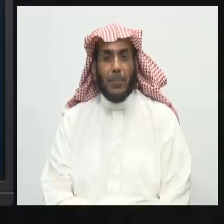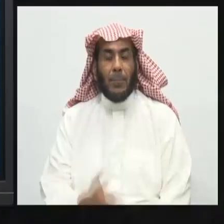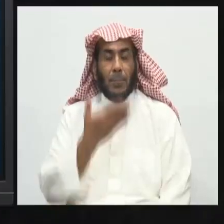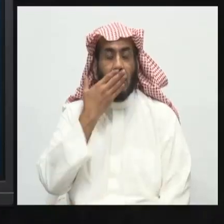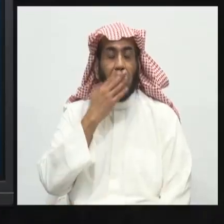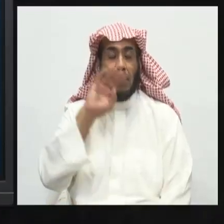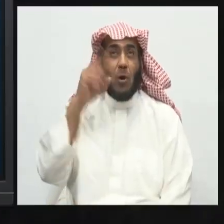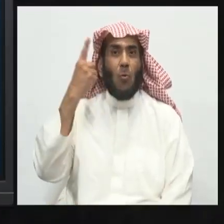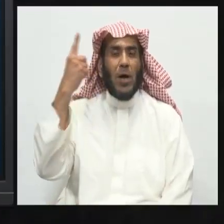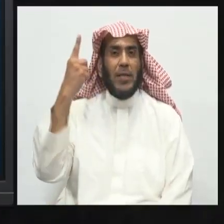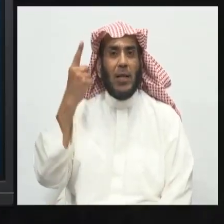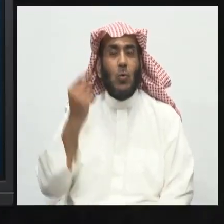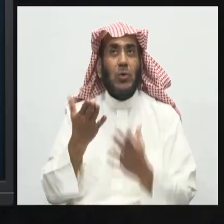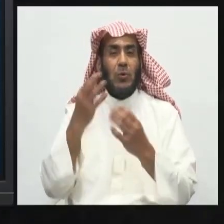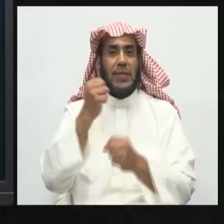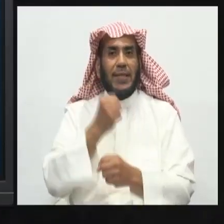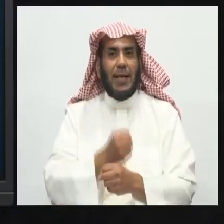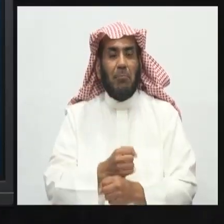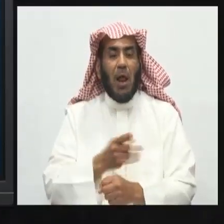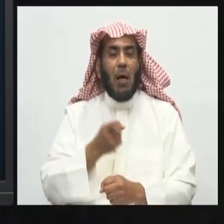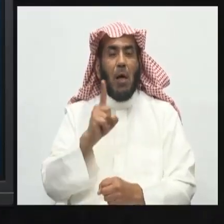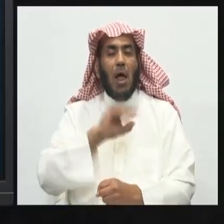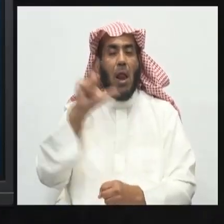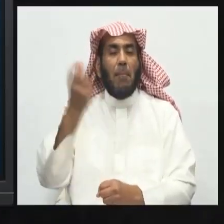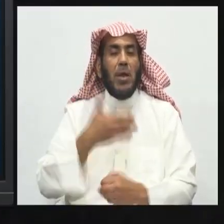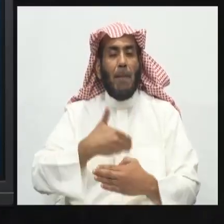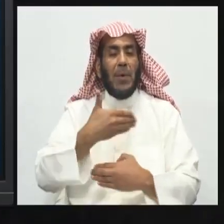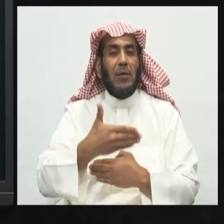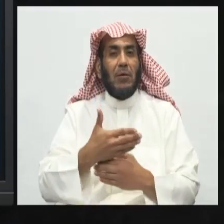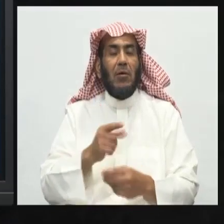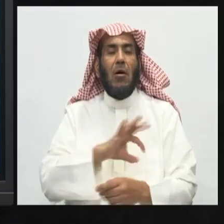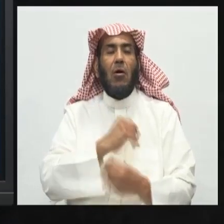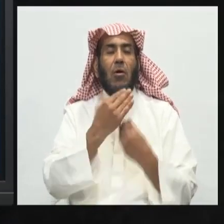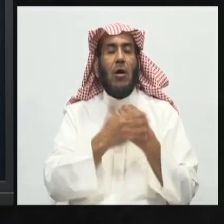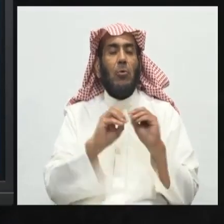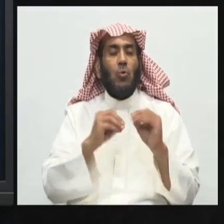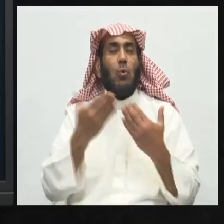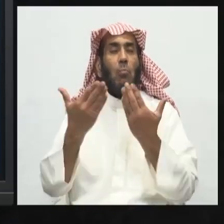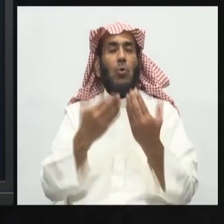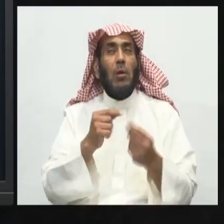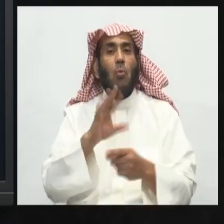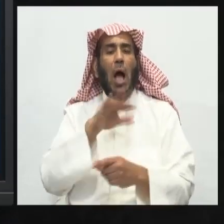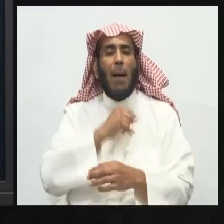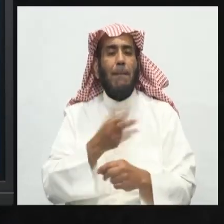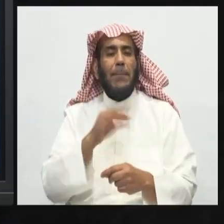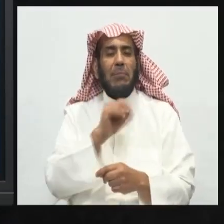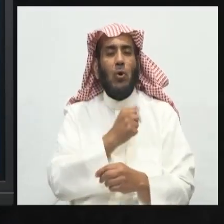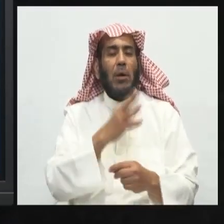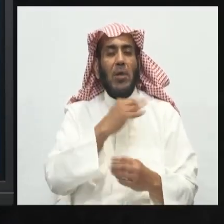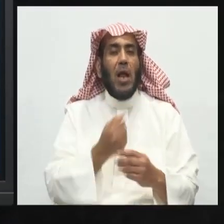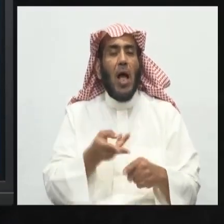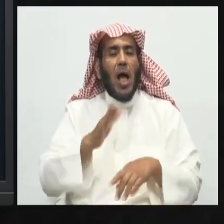الحمد لله وحده والصلاه والسلام على من لا نبي بعده الرحمه المهداه محمد بن عبد الله عليه